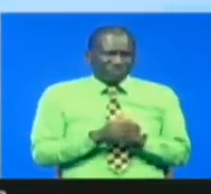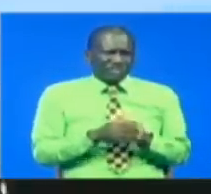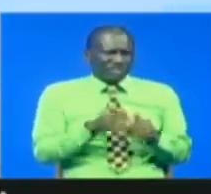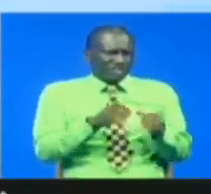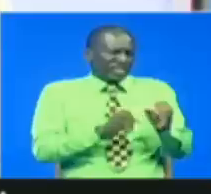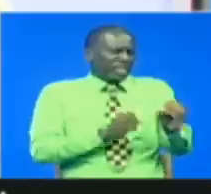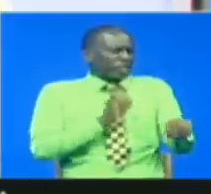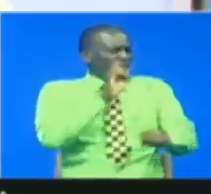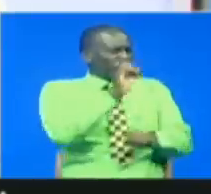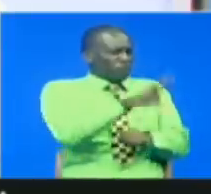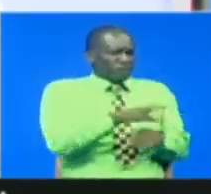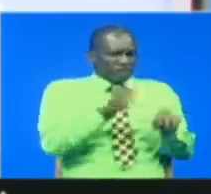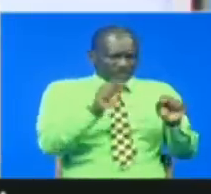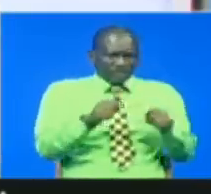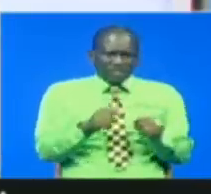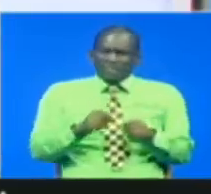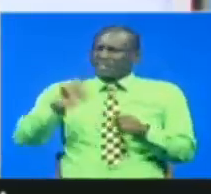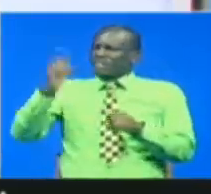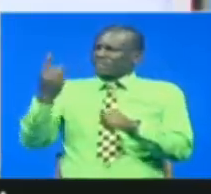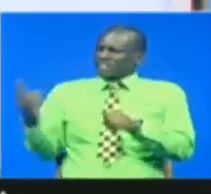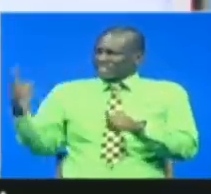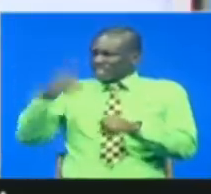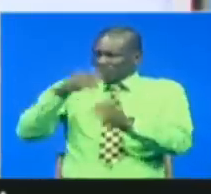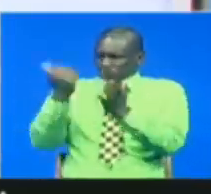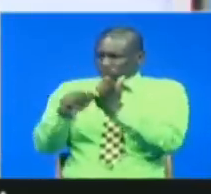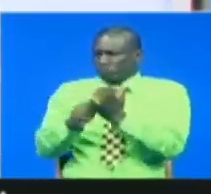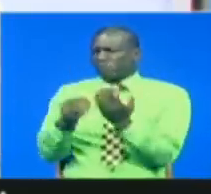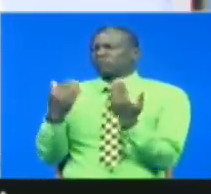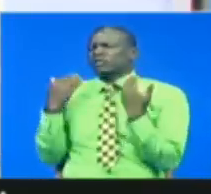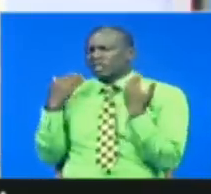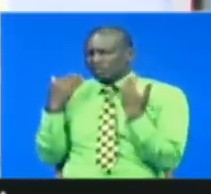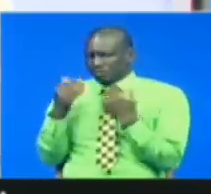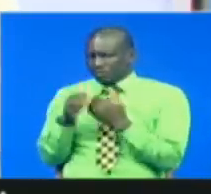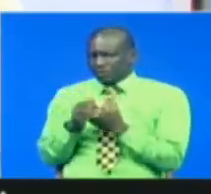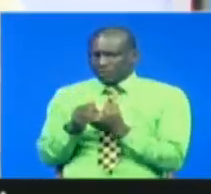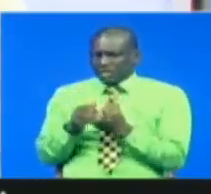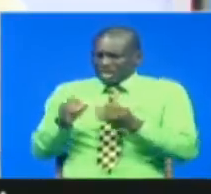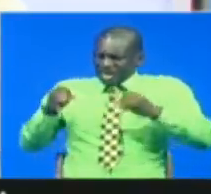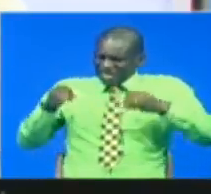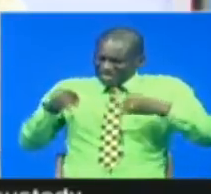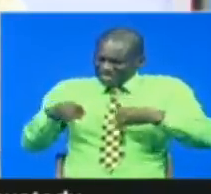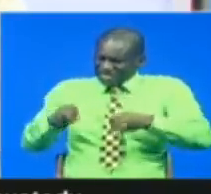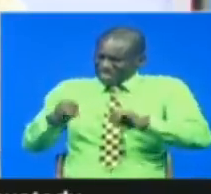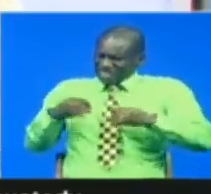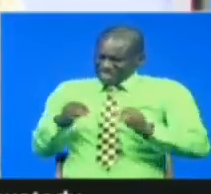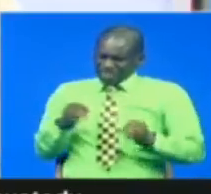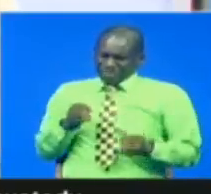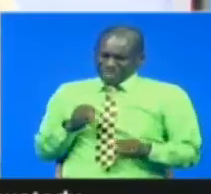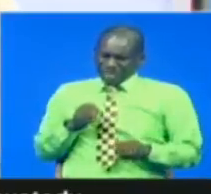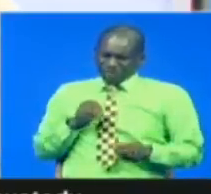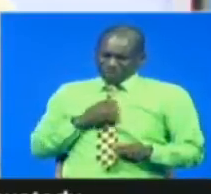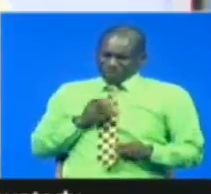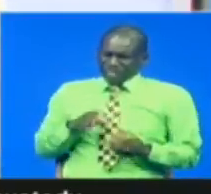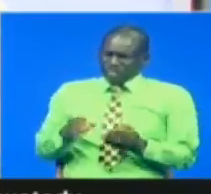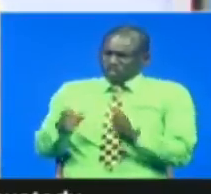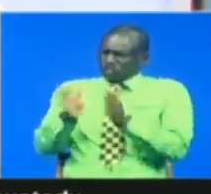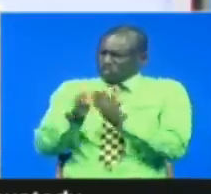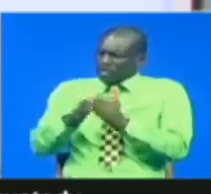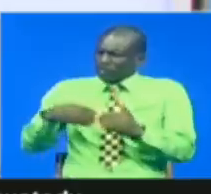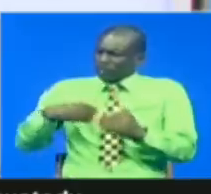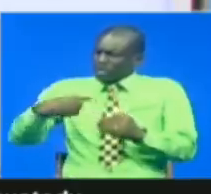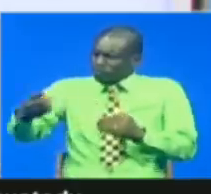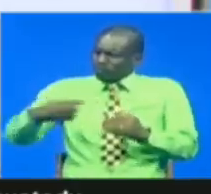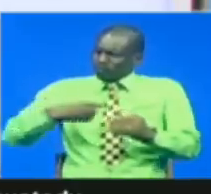Ya, nikaa movie na horror kwangu. Sikio kwanza imekuwa shida kidogo, kijaribu, sutumbo imejia gas, ni choo tu saa yote, choo saa yote, ukienda